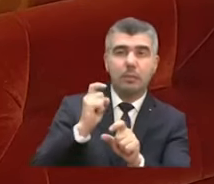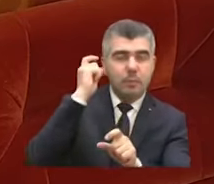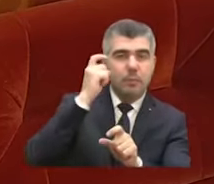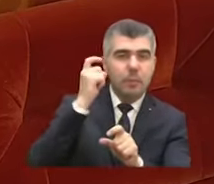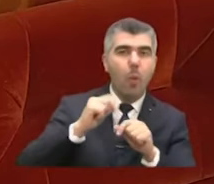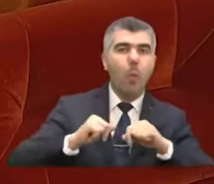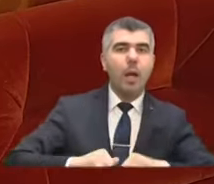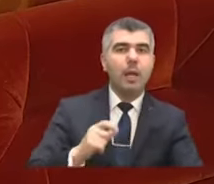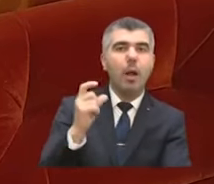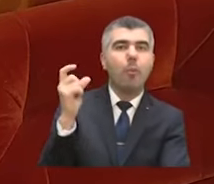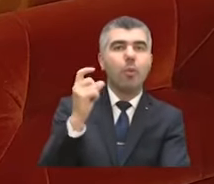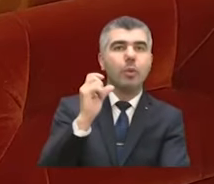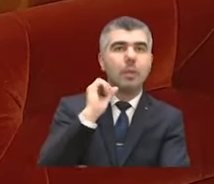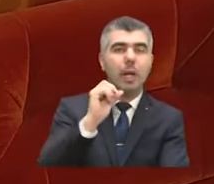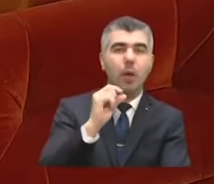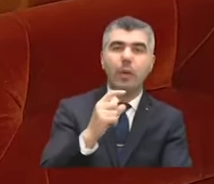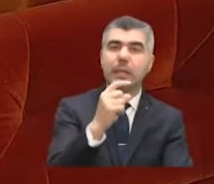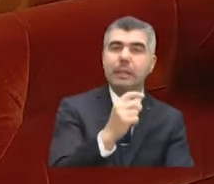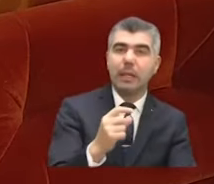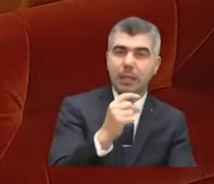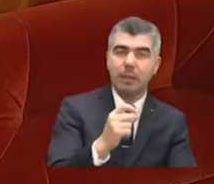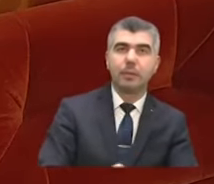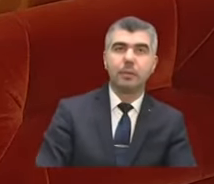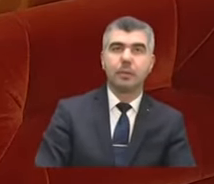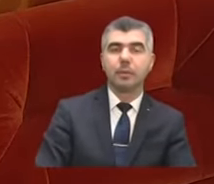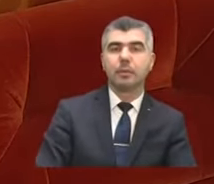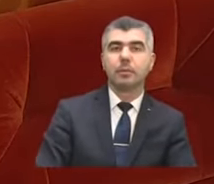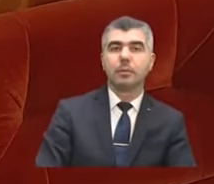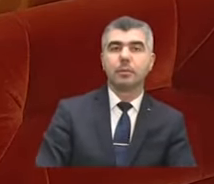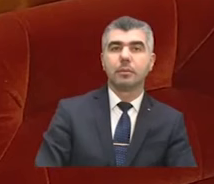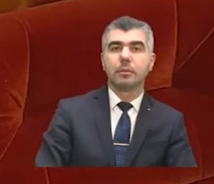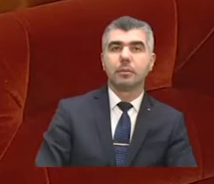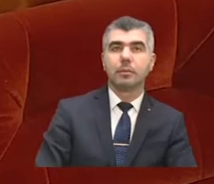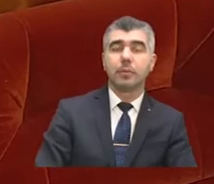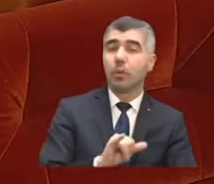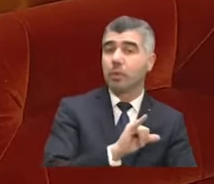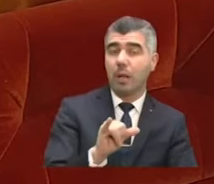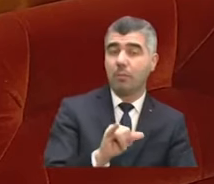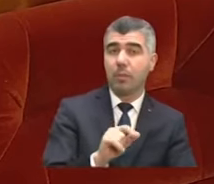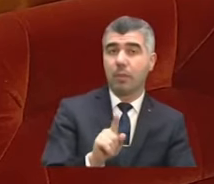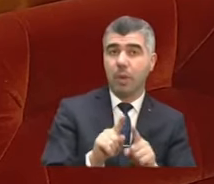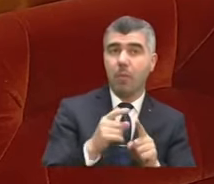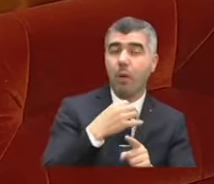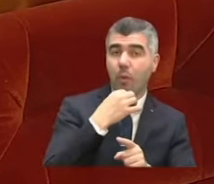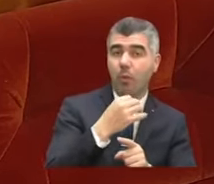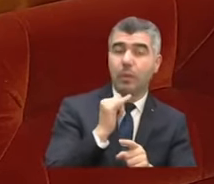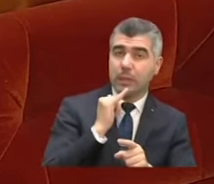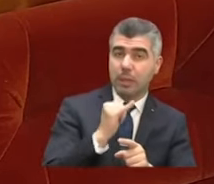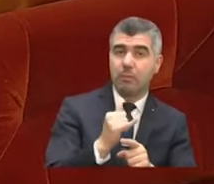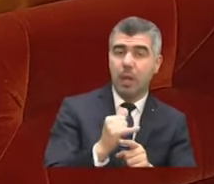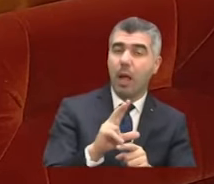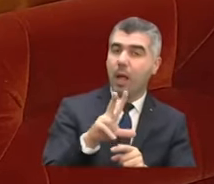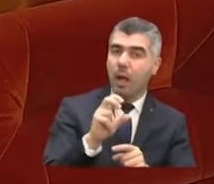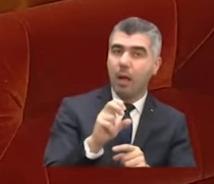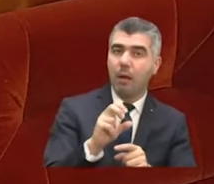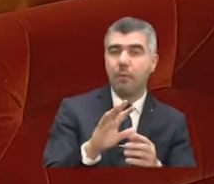كيقولوا وزاره الاوقاف لانها مكلفه بالدين، يعني مسؤول الشان الديني. عده مرات تلقى عليا وقلت هنا بان احنا واعيين، خاص